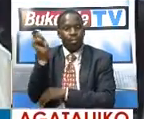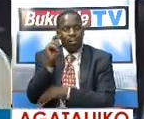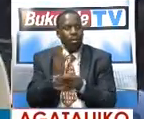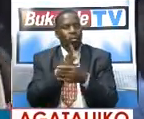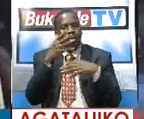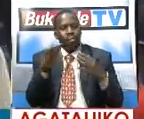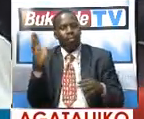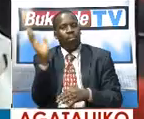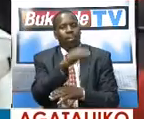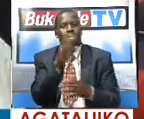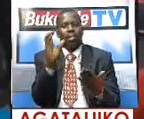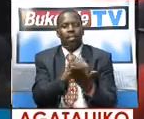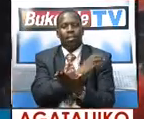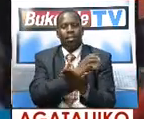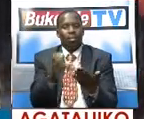mabaala.